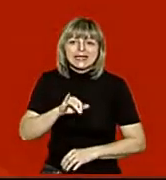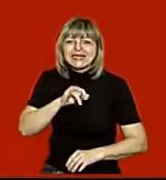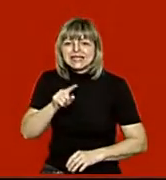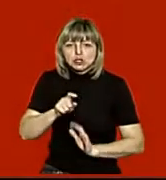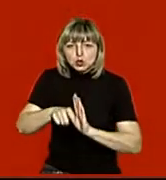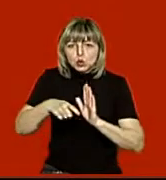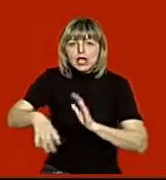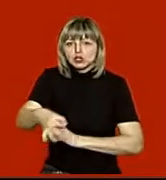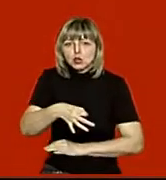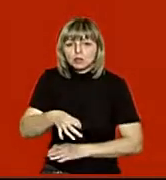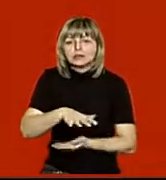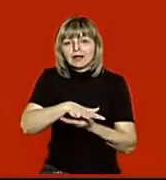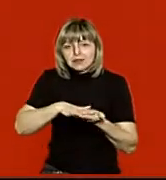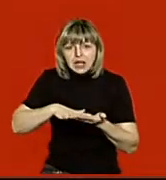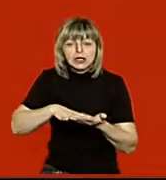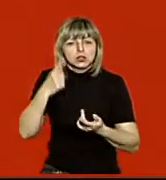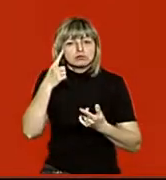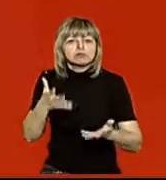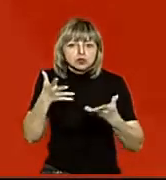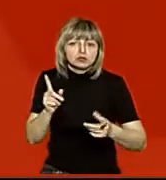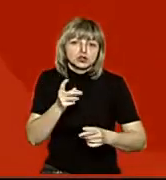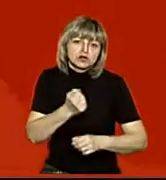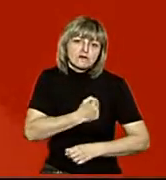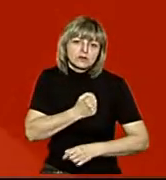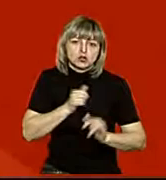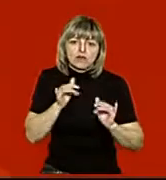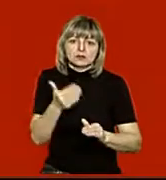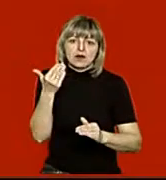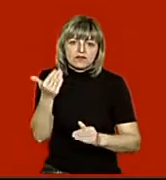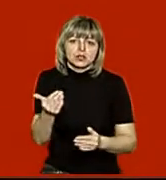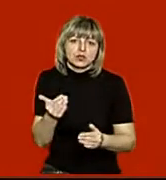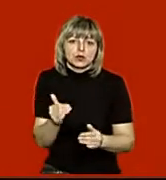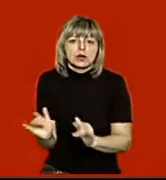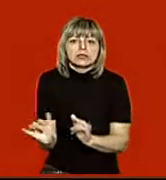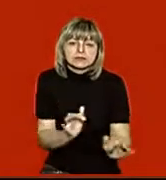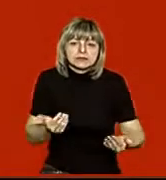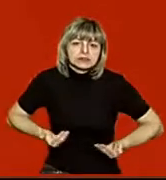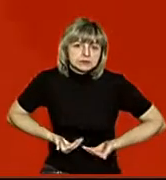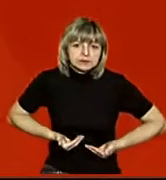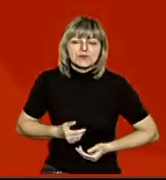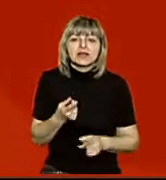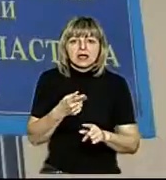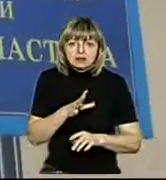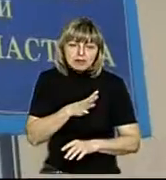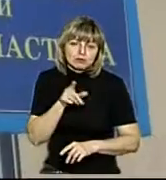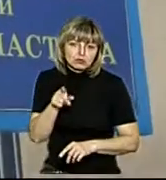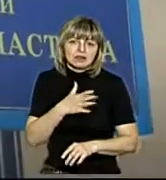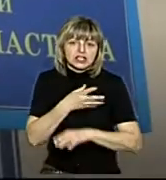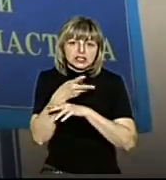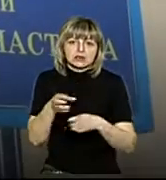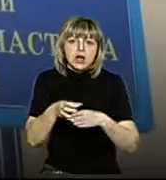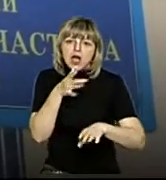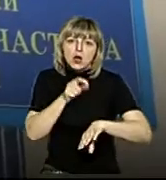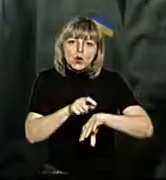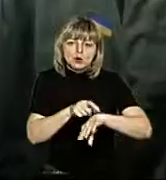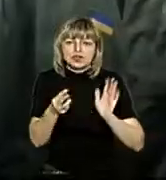Донецької області. Далі зрозумів, що військова справа – його покликання. На шикуванні була й наша знімальна група. На